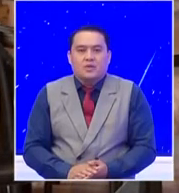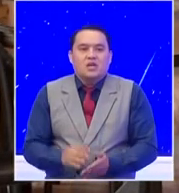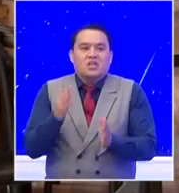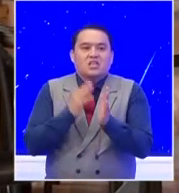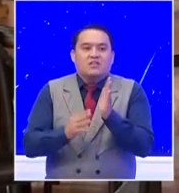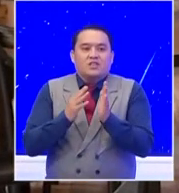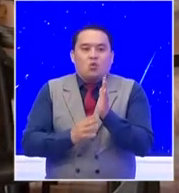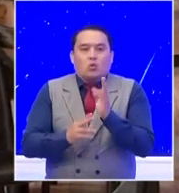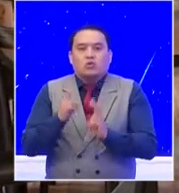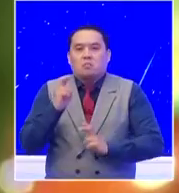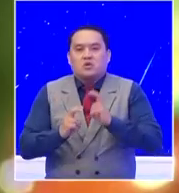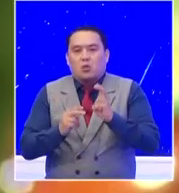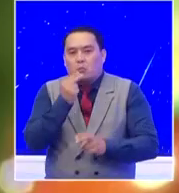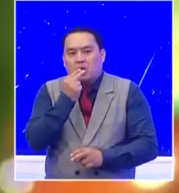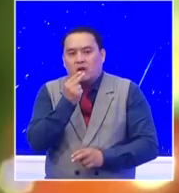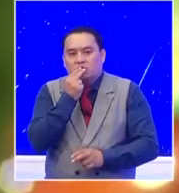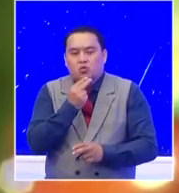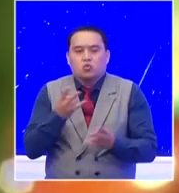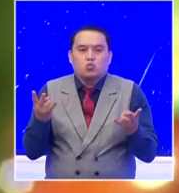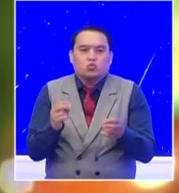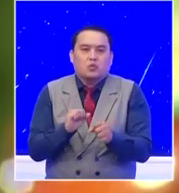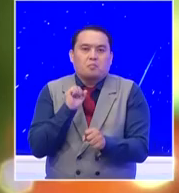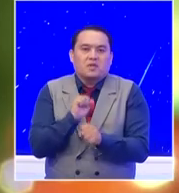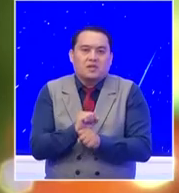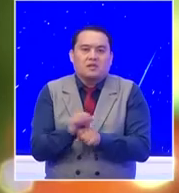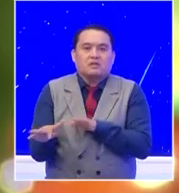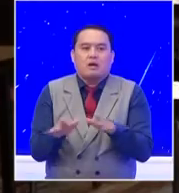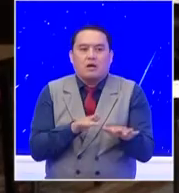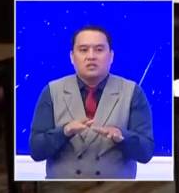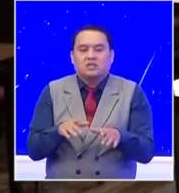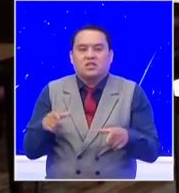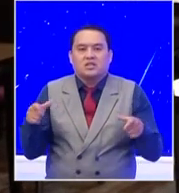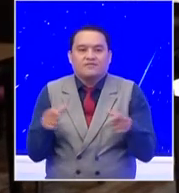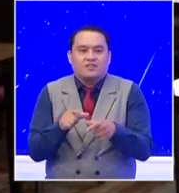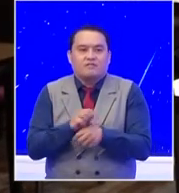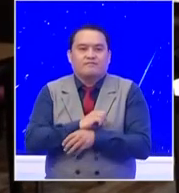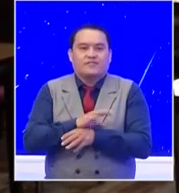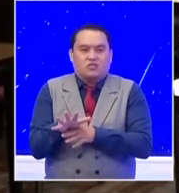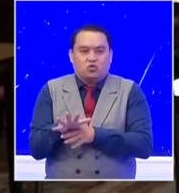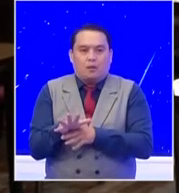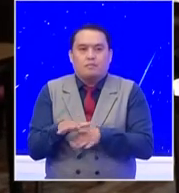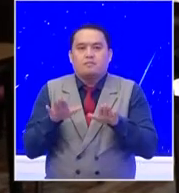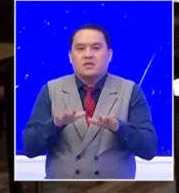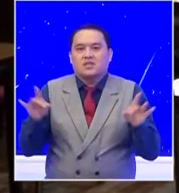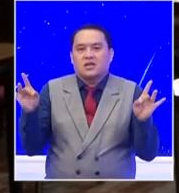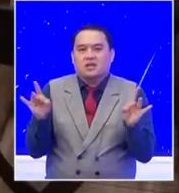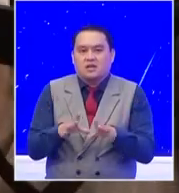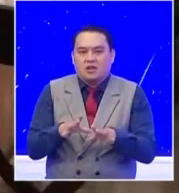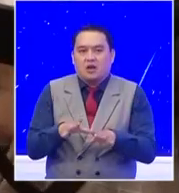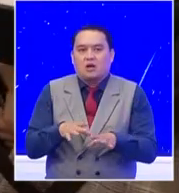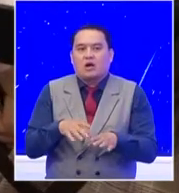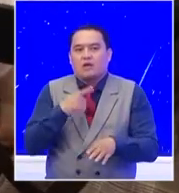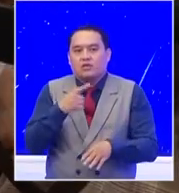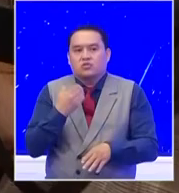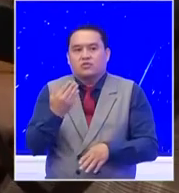90 предприятий общественного питания были вынуждены приостановить свою деятельность из-за пандемии коронавируса. Местный ресторатор Даурен Талипов